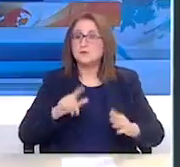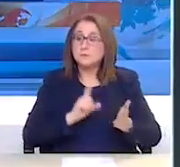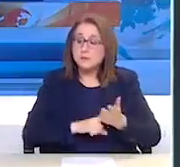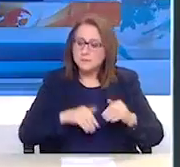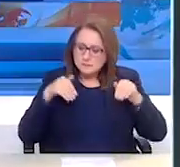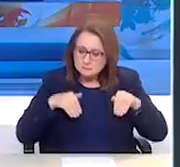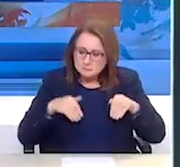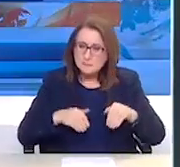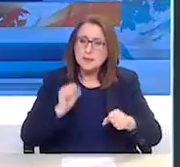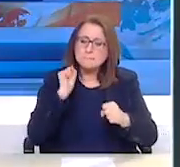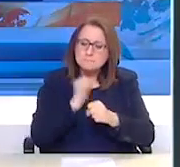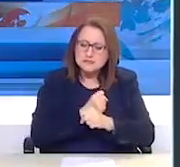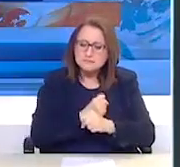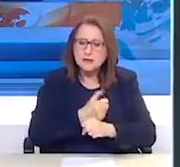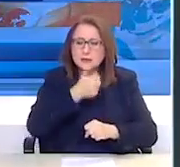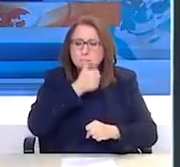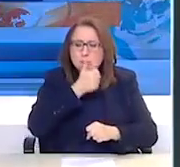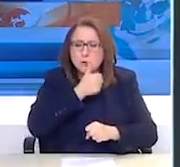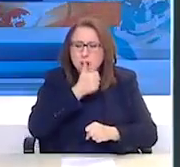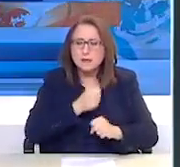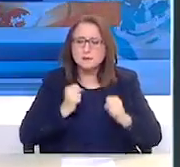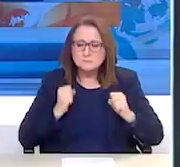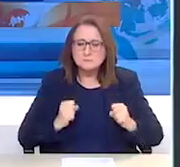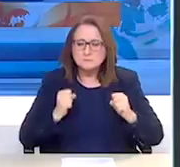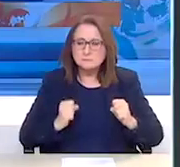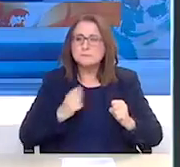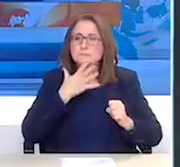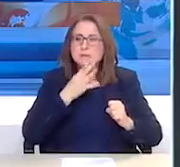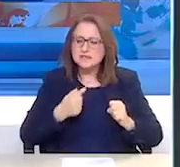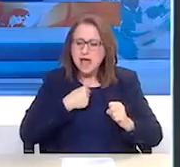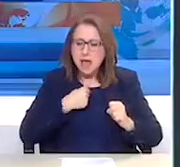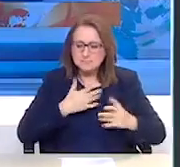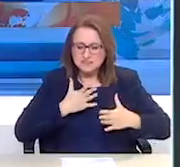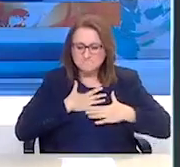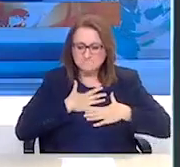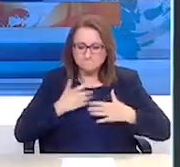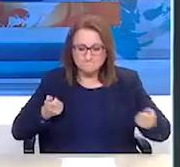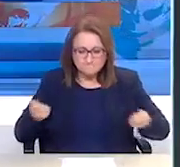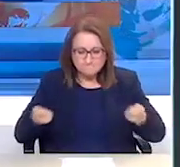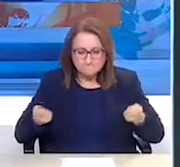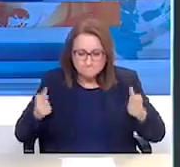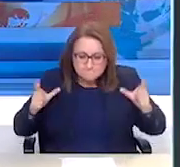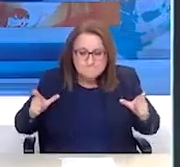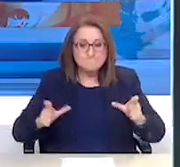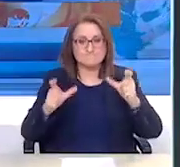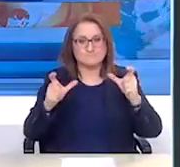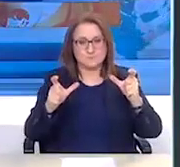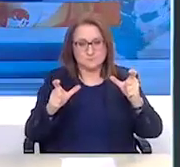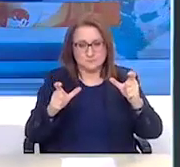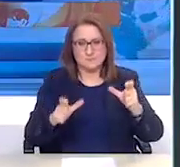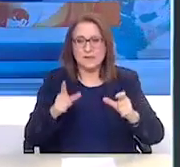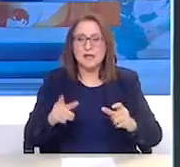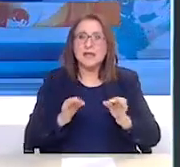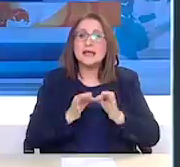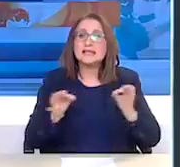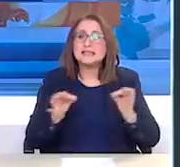Να συνεχίσουμε να κρατάμε την τύχη μας στα δικά μας χέρια. Σχετικά με τα μέτρα, θα ήθελα να σας ενημερώσω ότι ισχύει στις